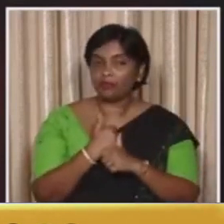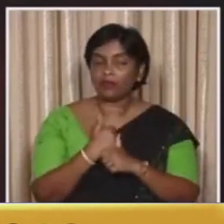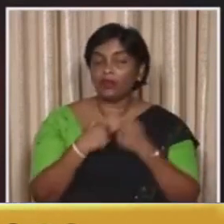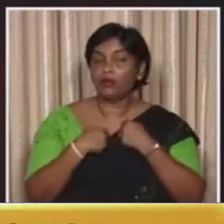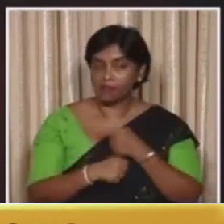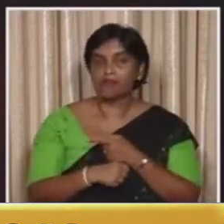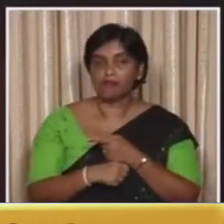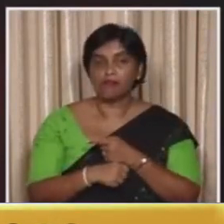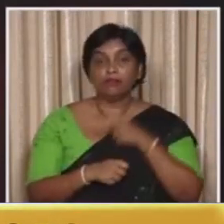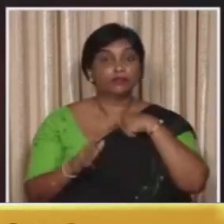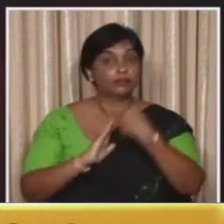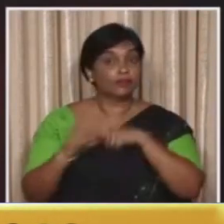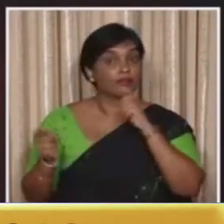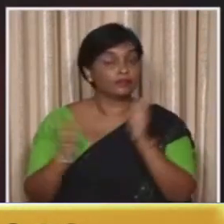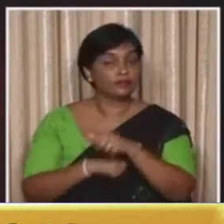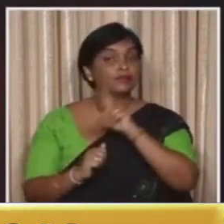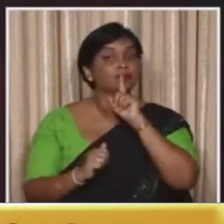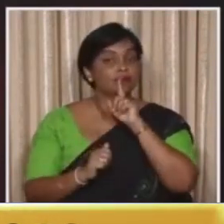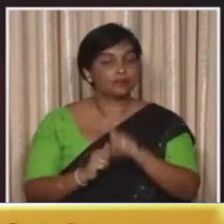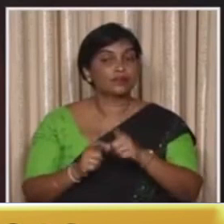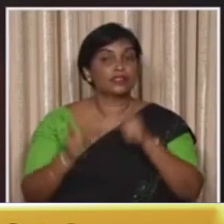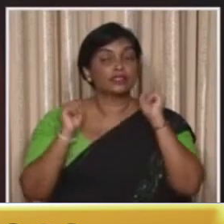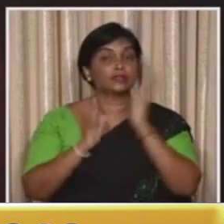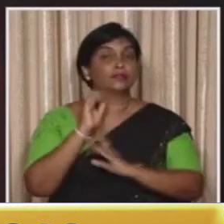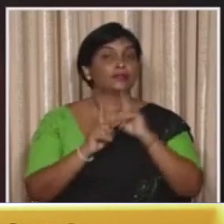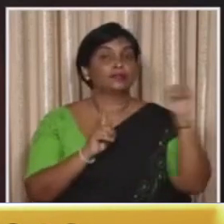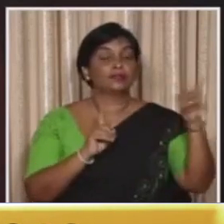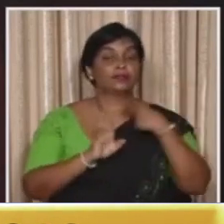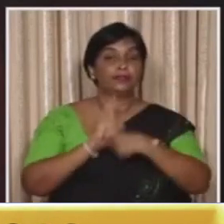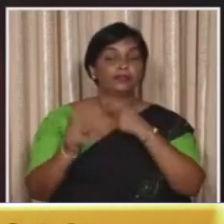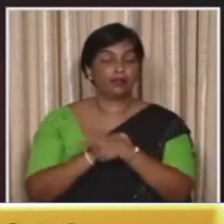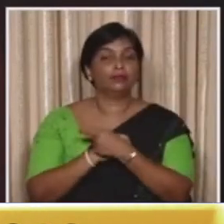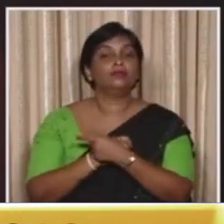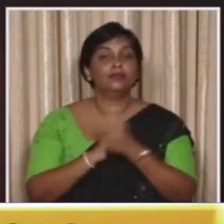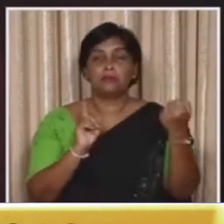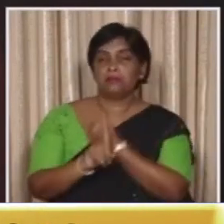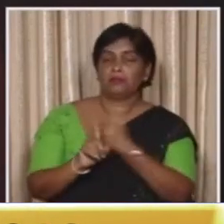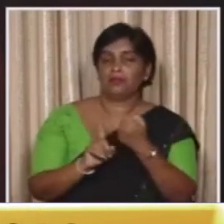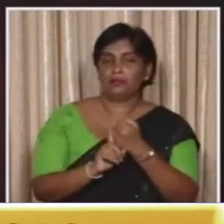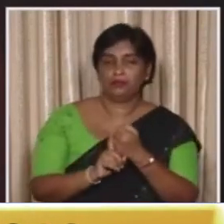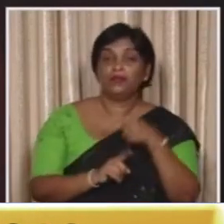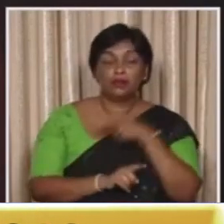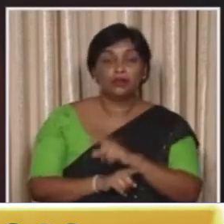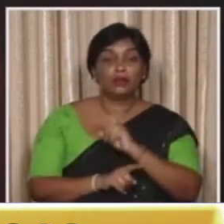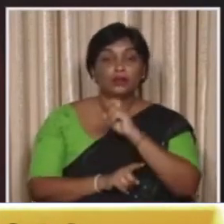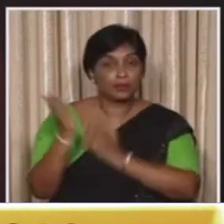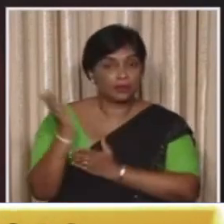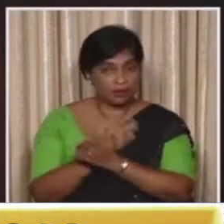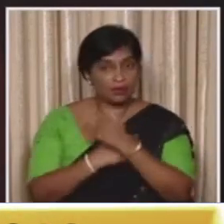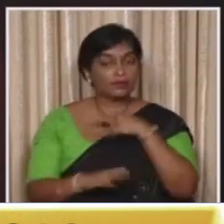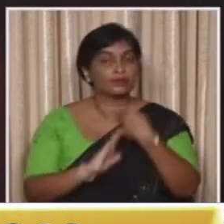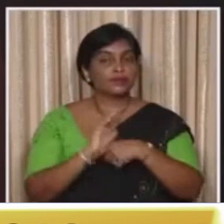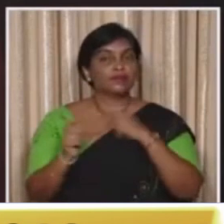දරපු උත්සාහය ශ්‍රී ලංකා ක්‍රිකට් ආයතනය කියනවා ක්‍රීඩා අමාත්‍යාංශෙන් ශ්‍රී ලංකා ක්‍රිකට් වලට ඇඟිලි ගැසීමක් කියලා. හැබැයි මේක අධිකරණයට ගියාම